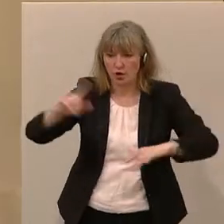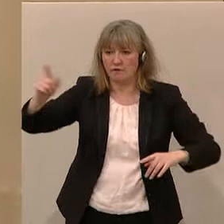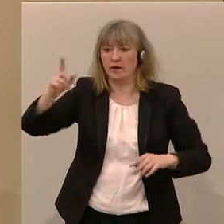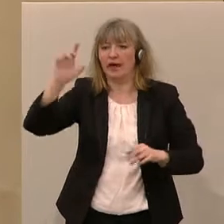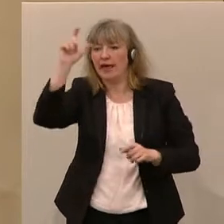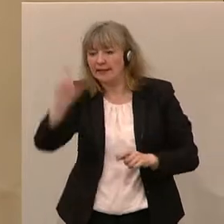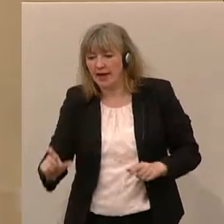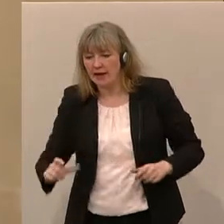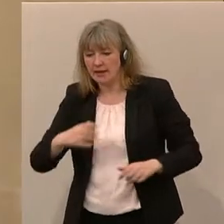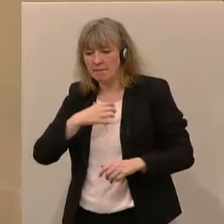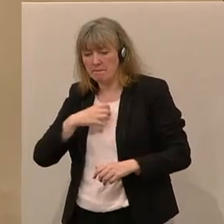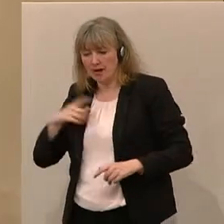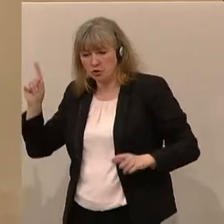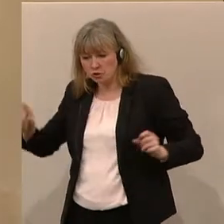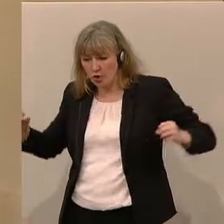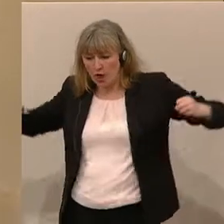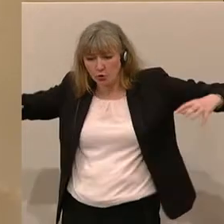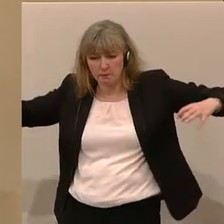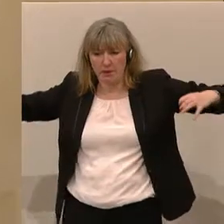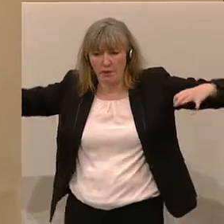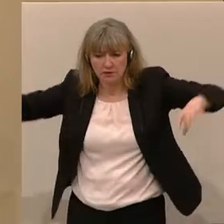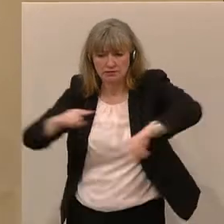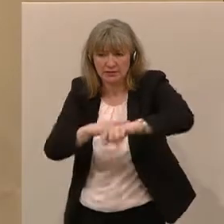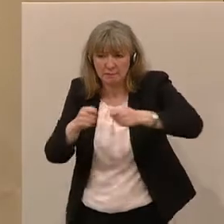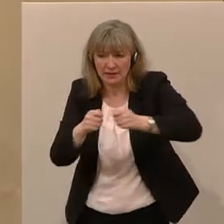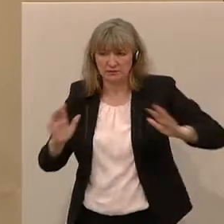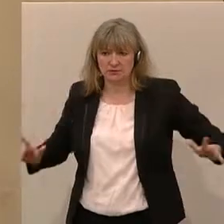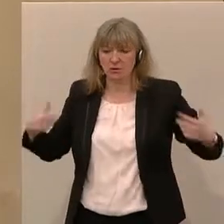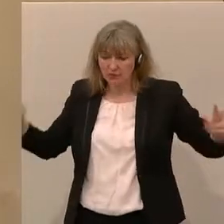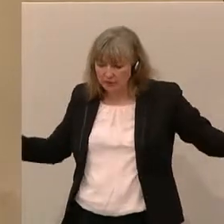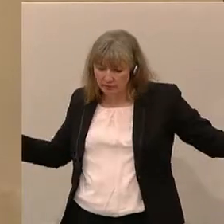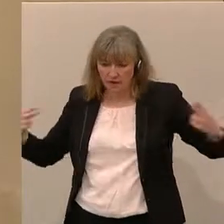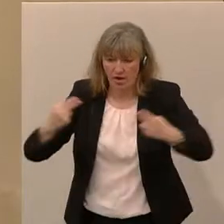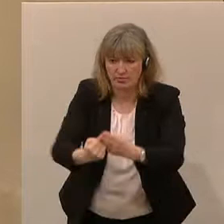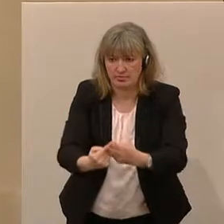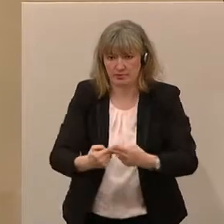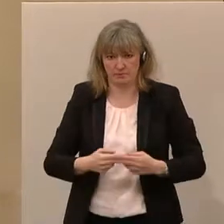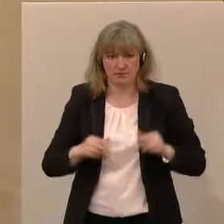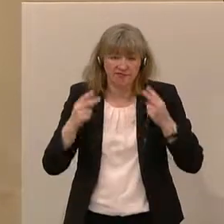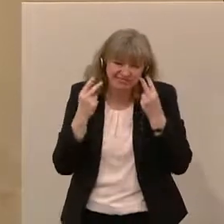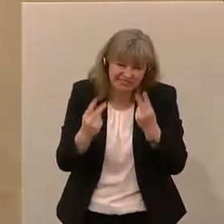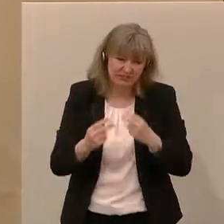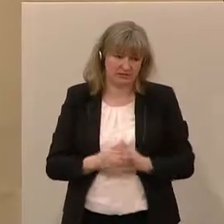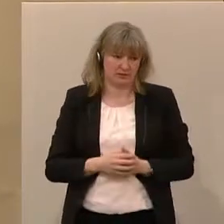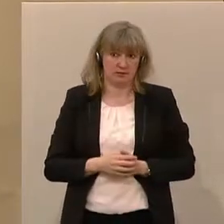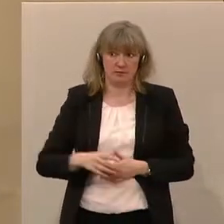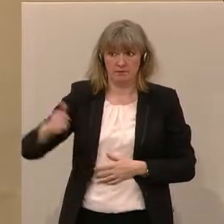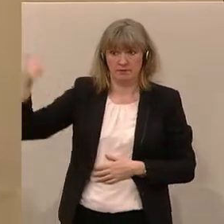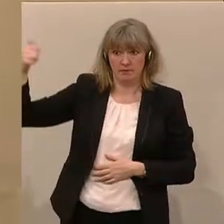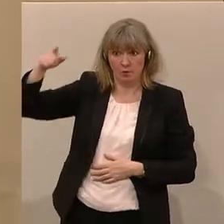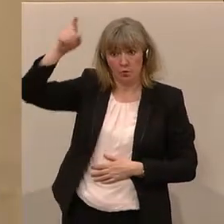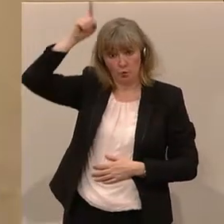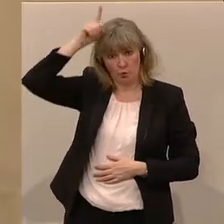Bayern zeitgerecht ausgebaut und an das erhöhte Aufkommen angepasst wird. Dass Deutschland